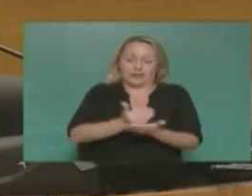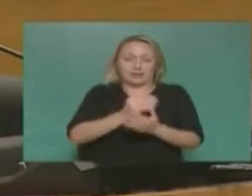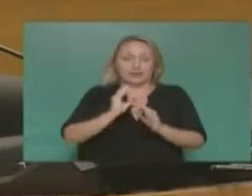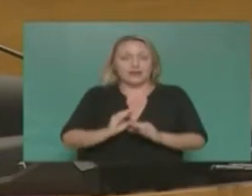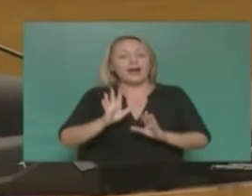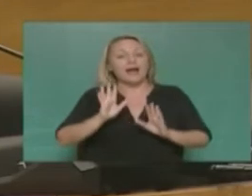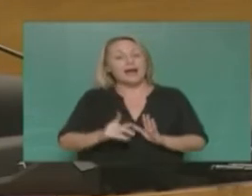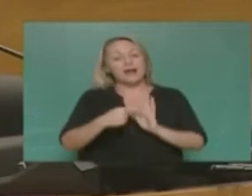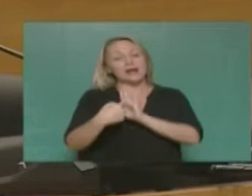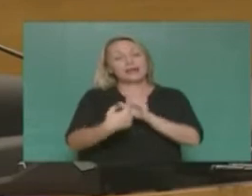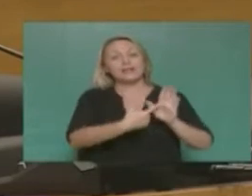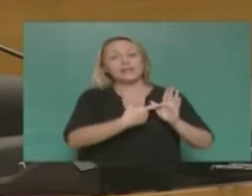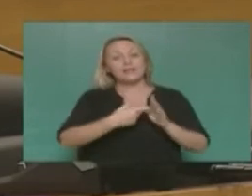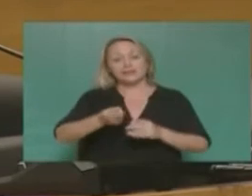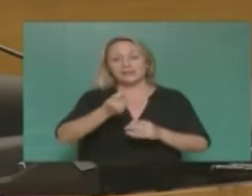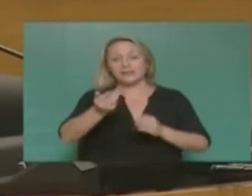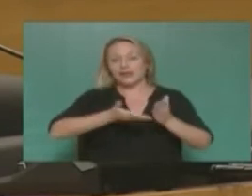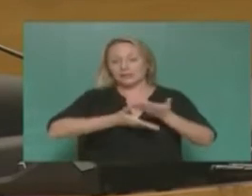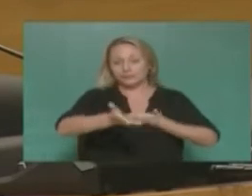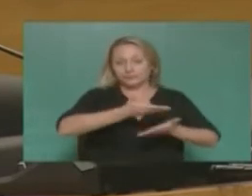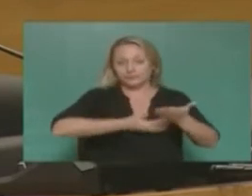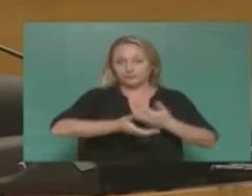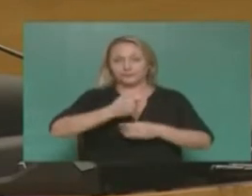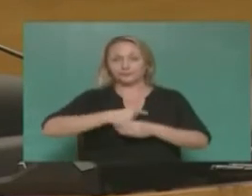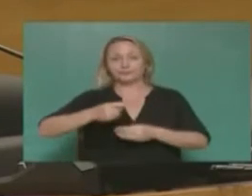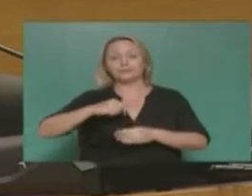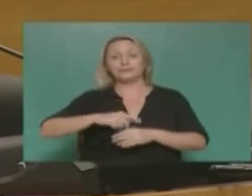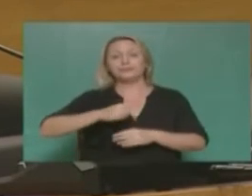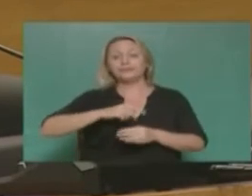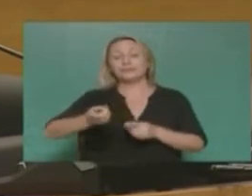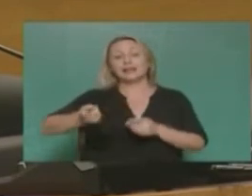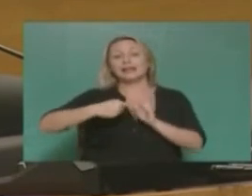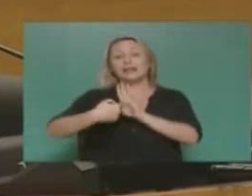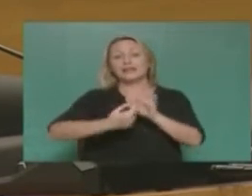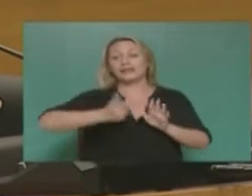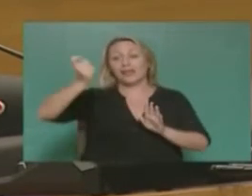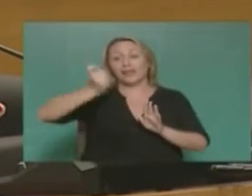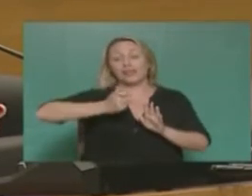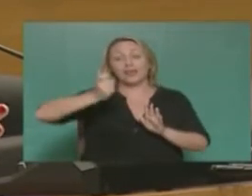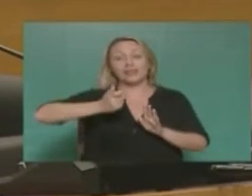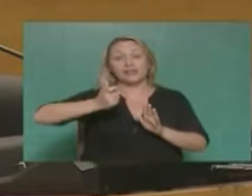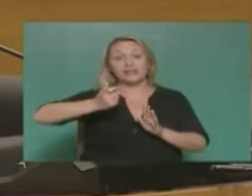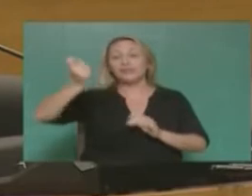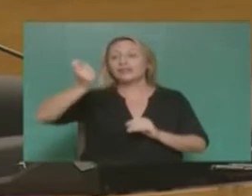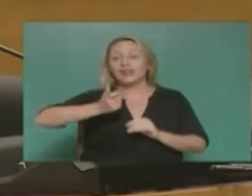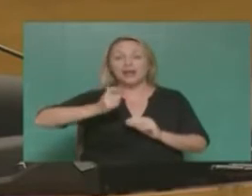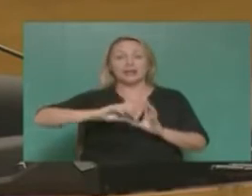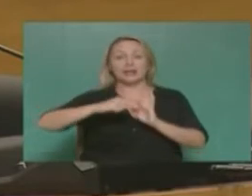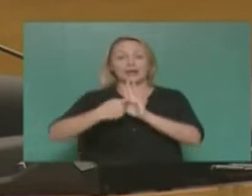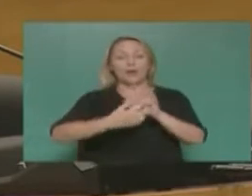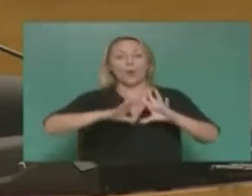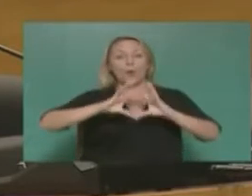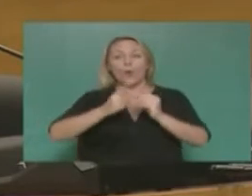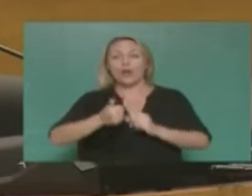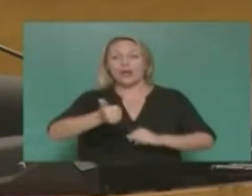Οι δείκτες ρευστότητας, οι δείκτες δανειακών κεφαλαίων, δανειακής επιβάρησης που λέμε. Δηλαδή πόσα δάνεια έχει και πόσα ίδια